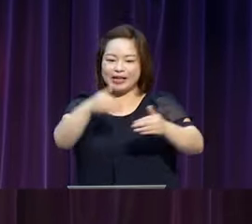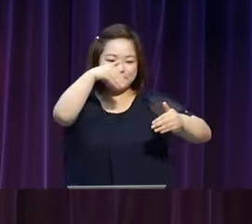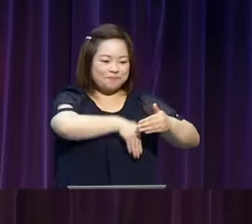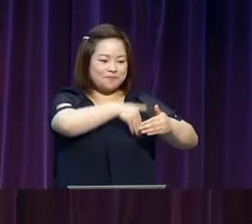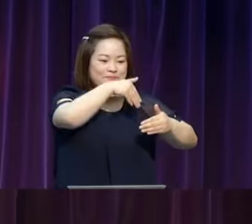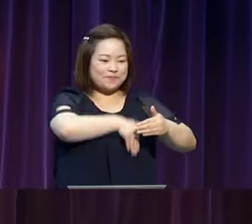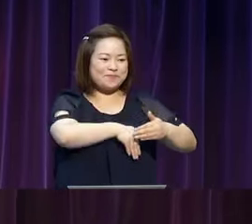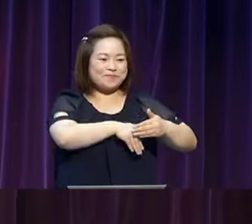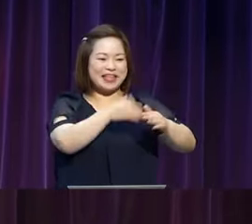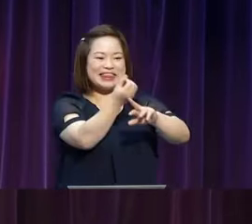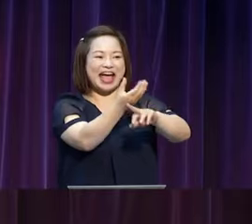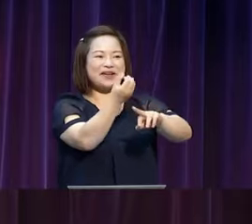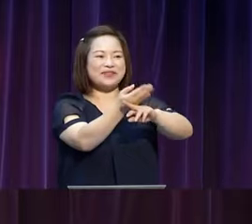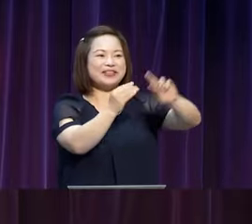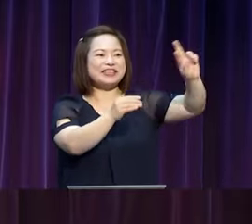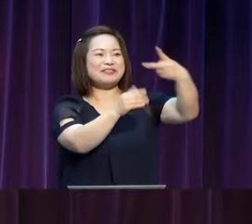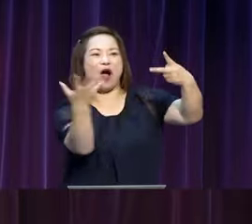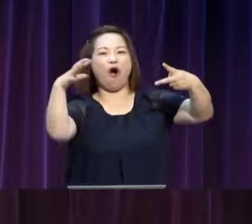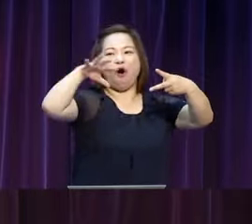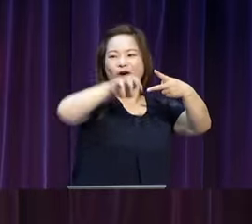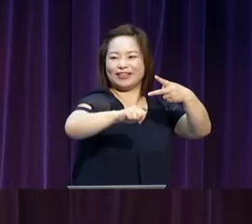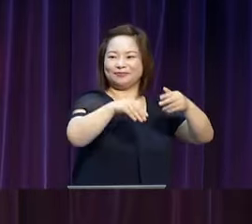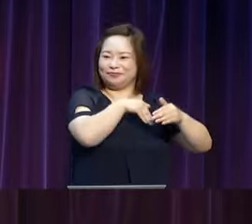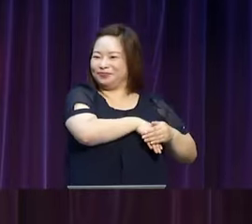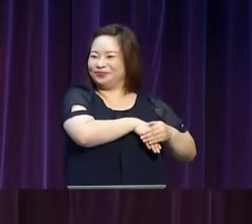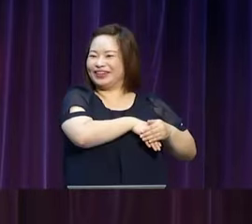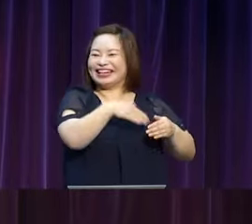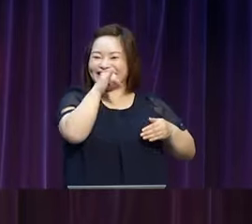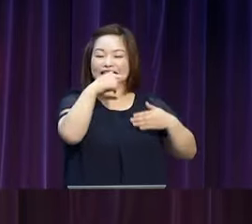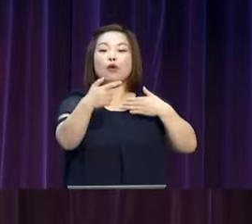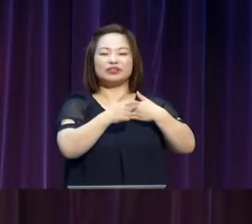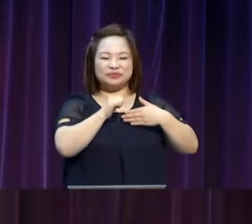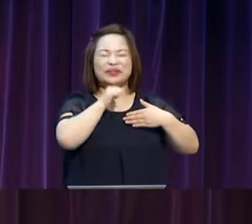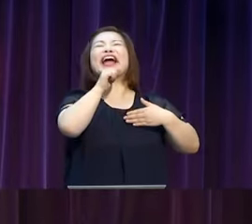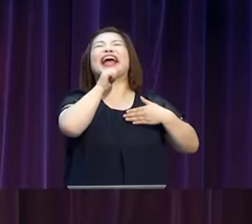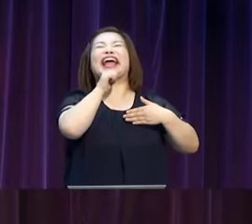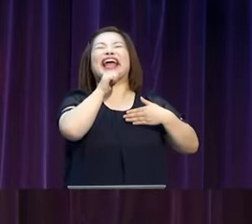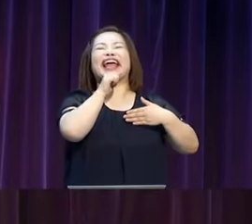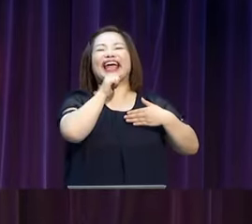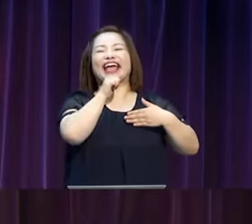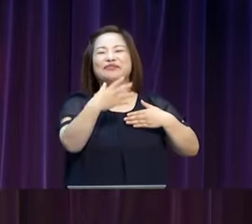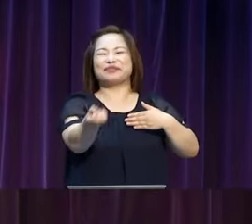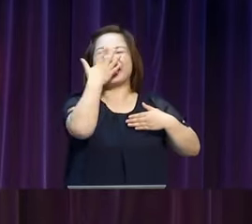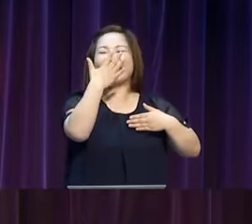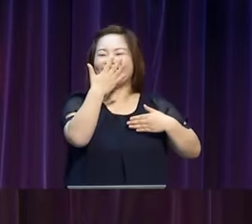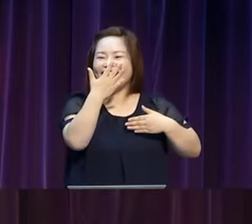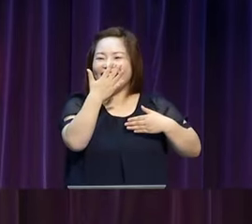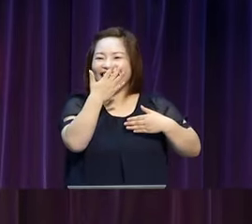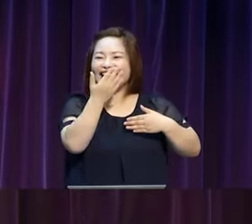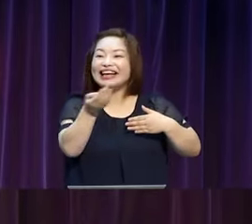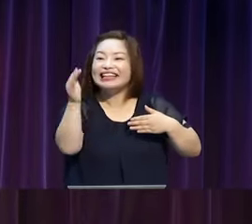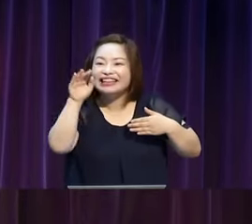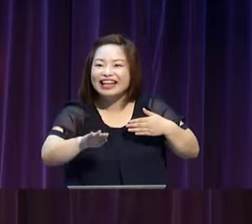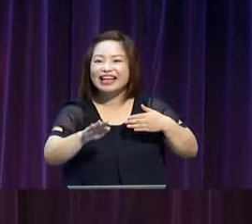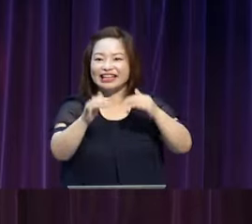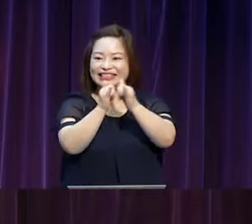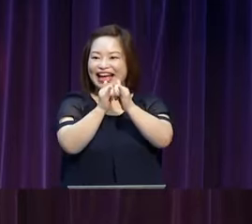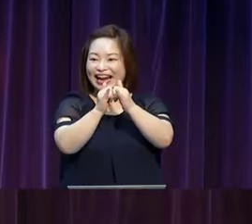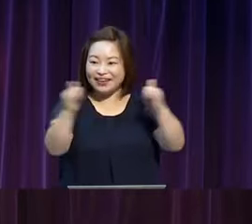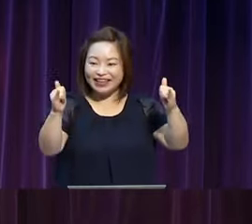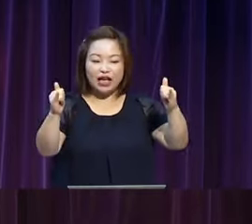200억짜리 다이아몬드가 내 주머니에 있어요. 내 모습은 초라해요. 볼품 없어요. 그런데 사람들이